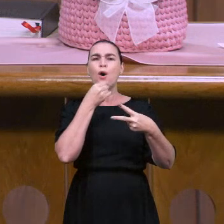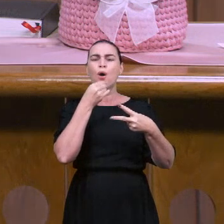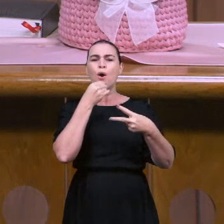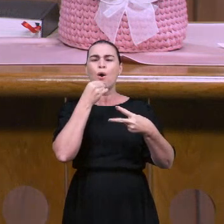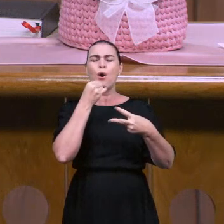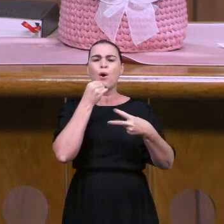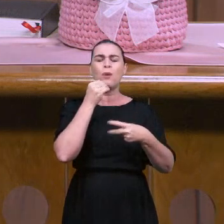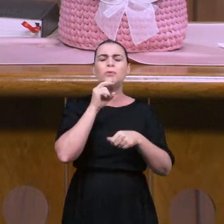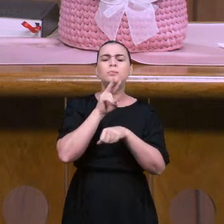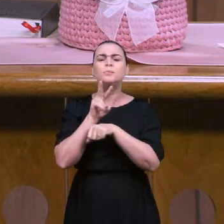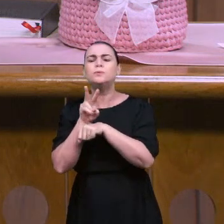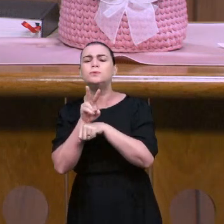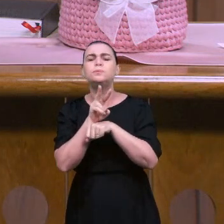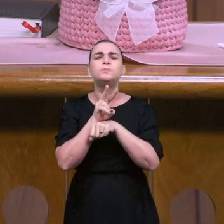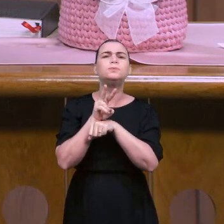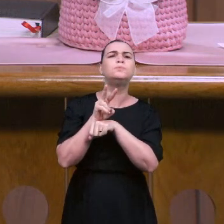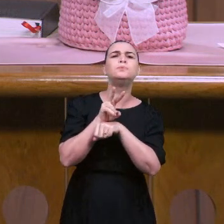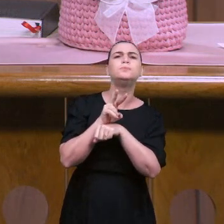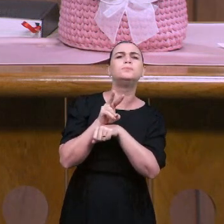deux sentinelles,